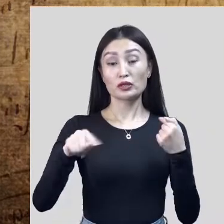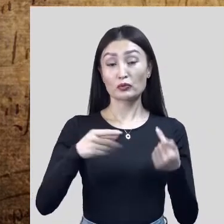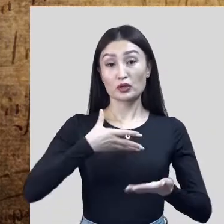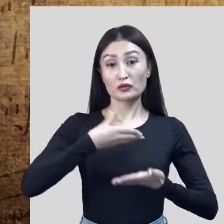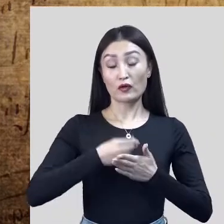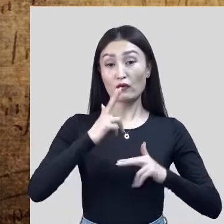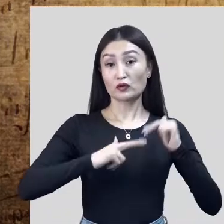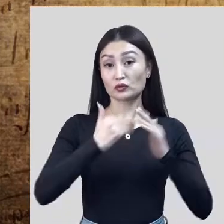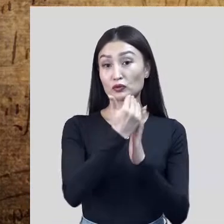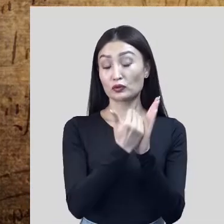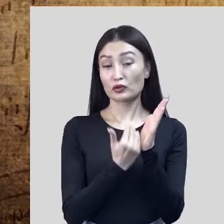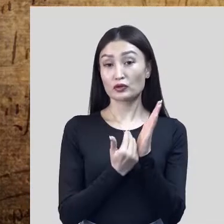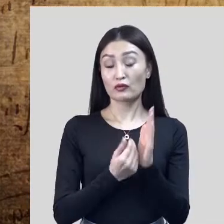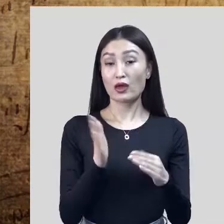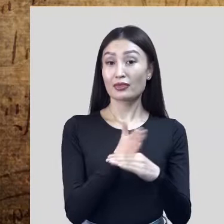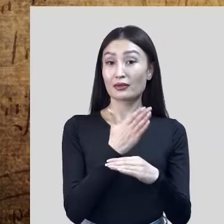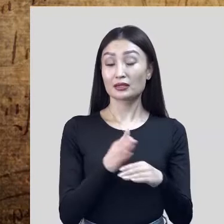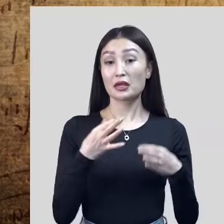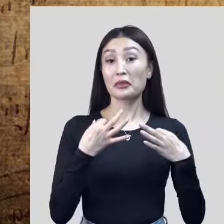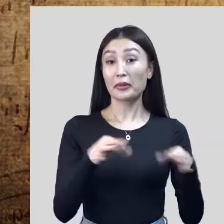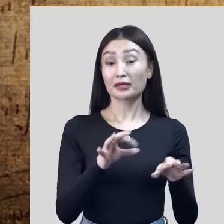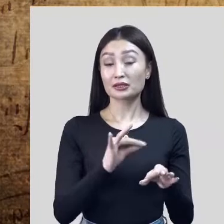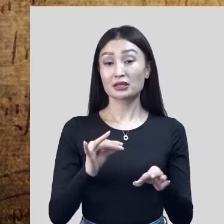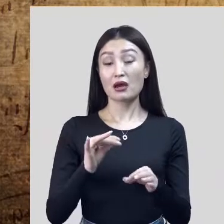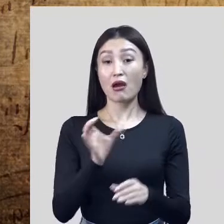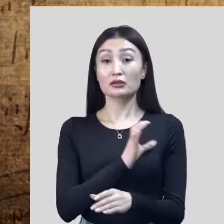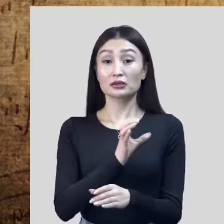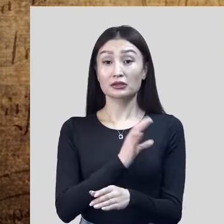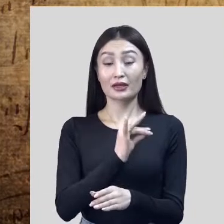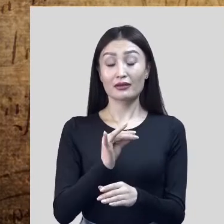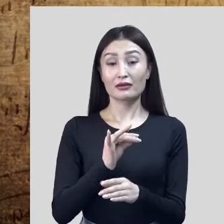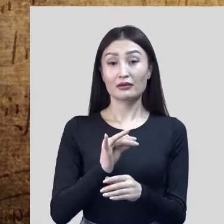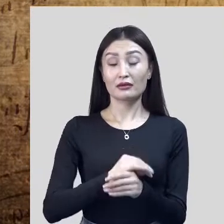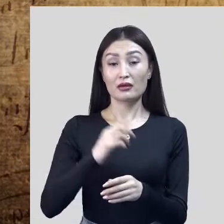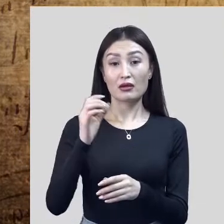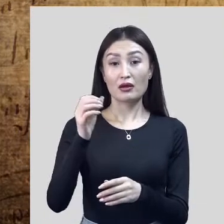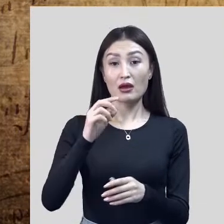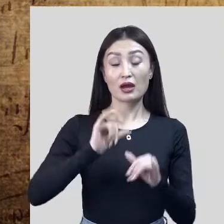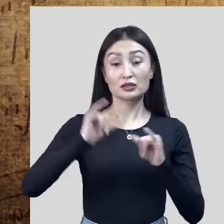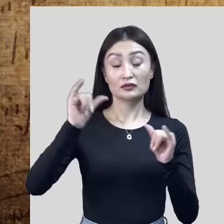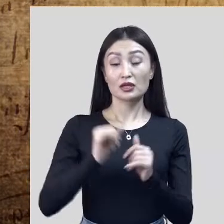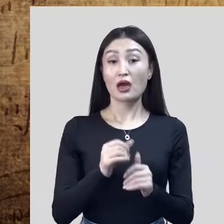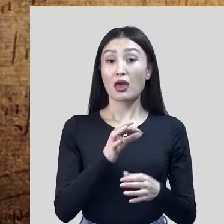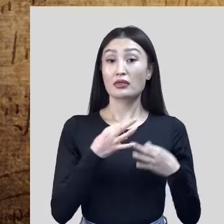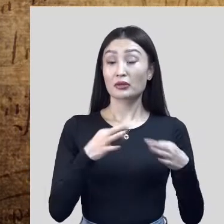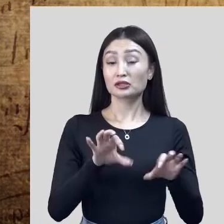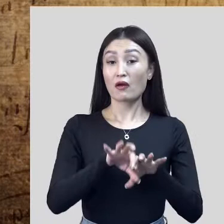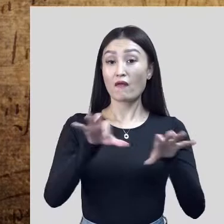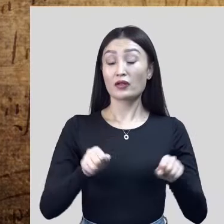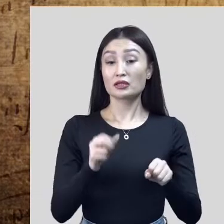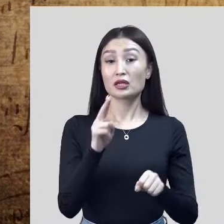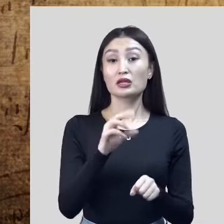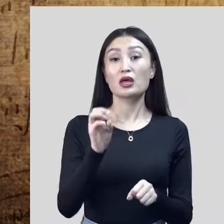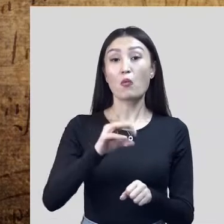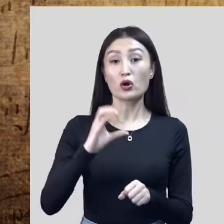своего устройства греческие полисы делились на демократические, аристократические и олигархические. В демократических власть принадлежала